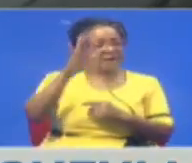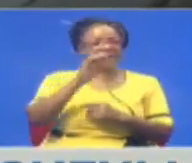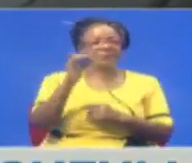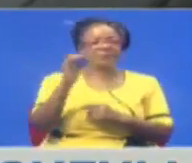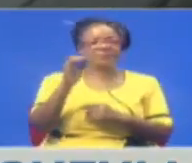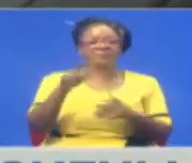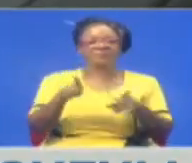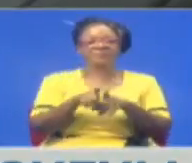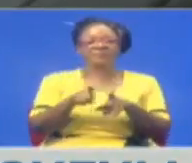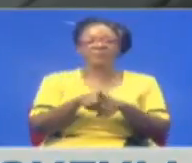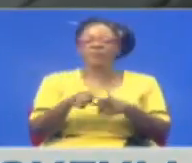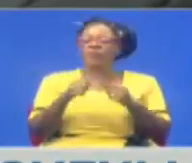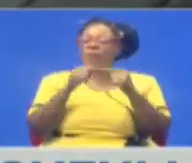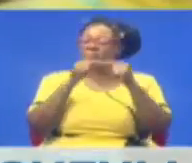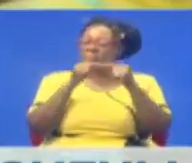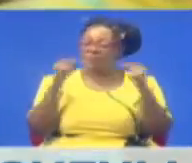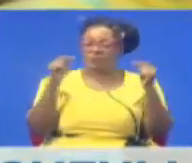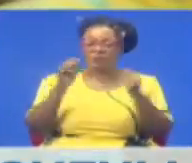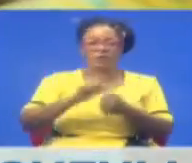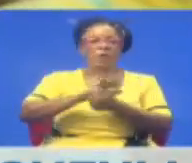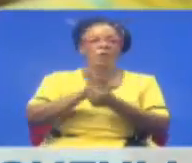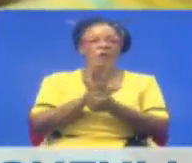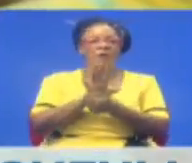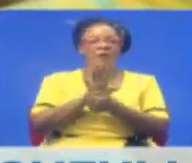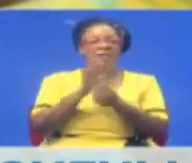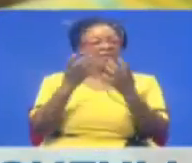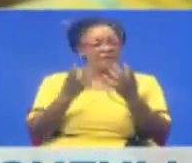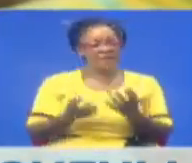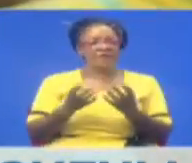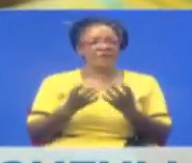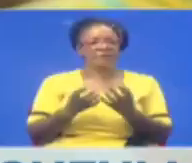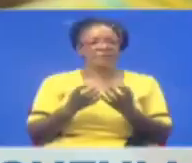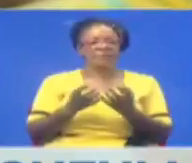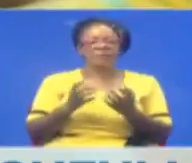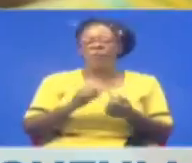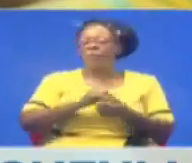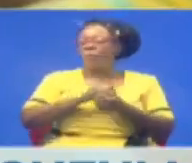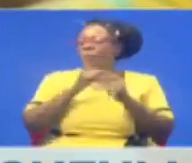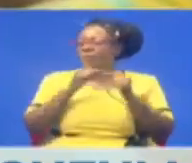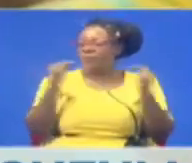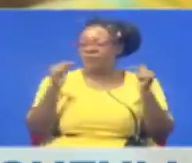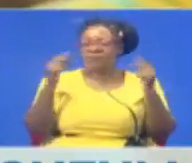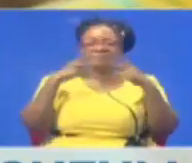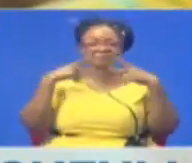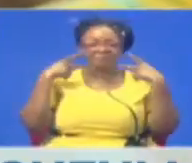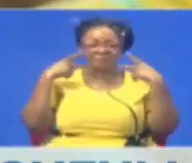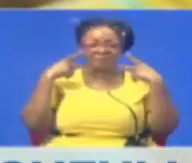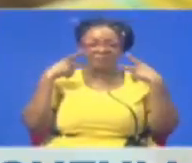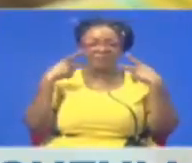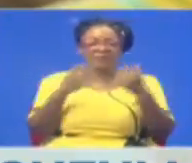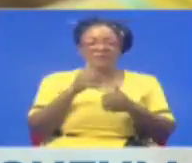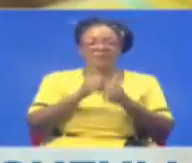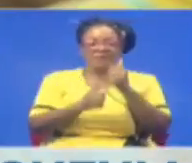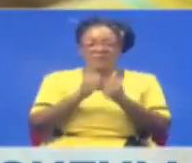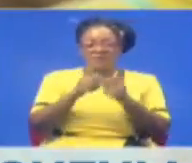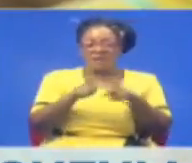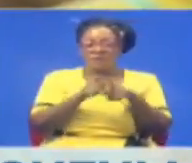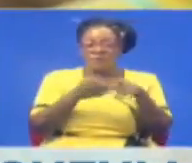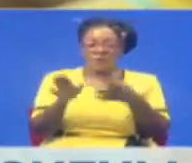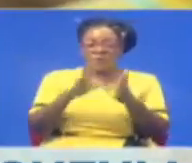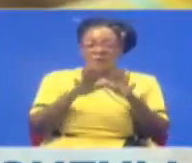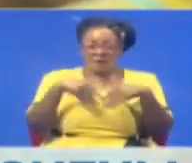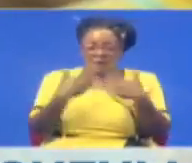mpingaji mkubwa wa virusi vya korona. Alipinga uvaaji wa barakoa na sayansi kama njia kukabiliana na